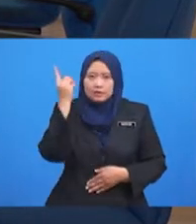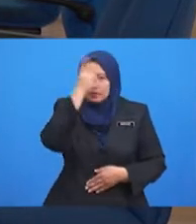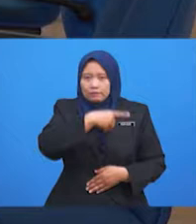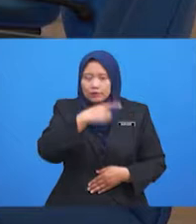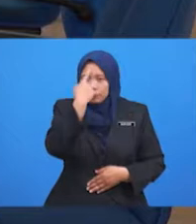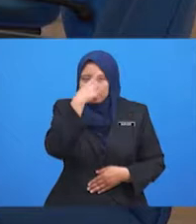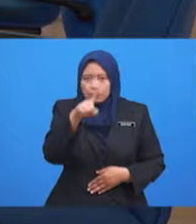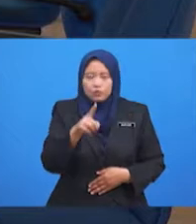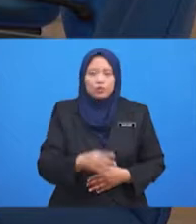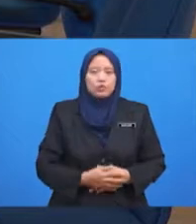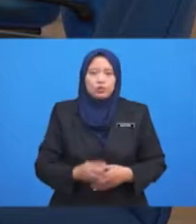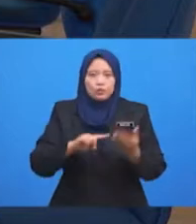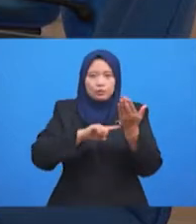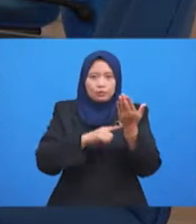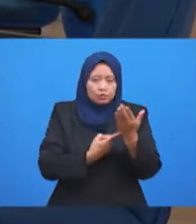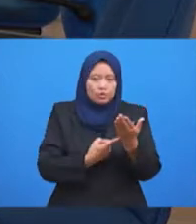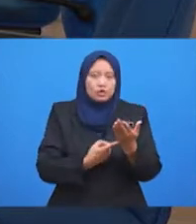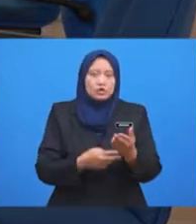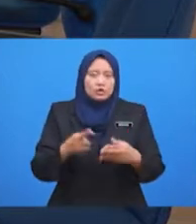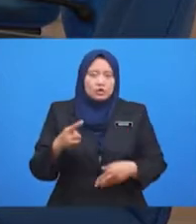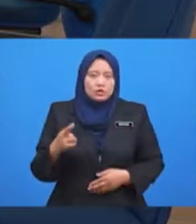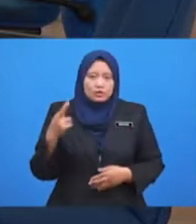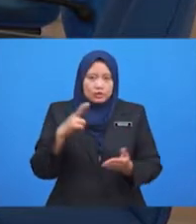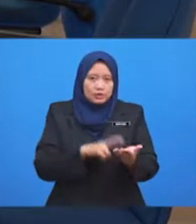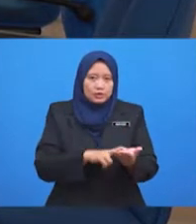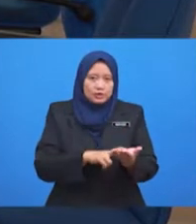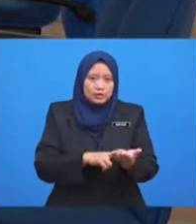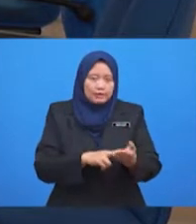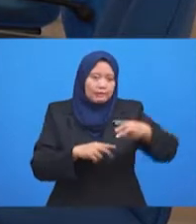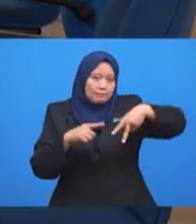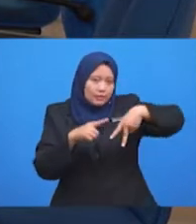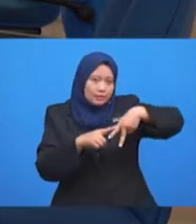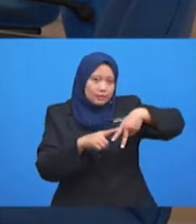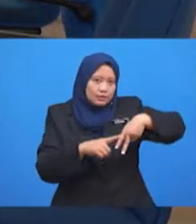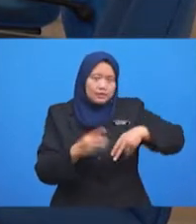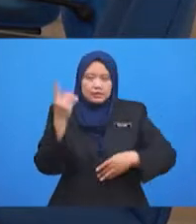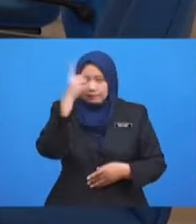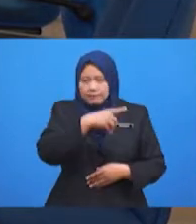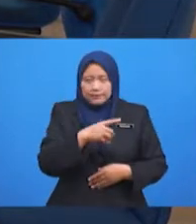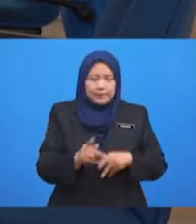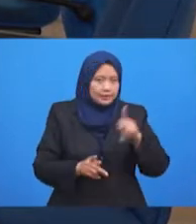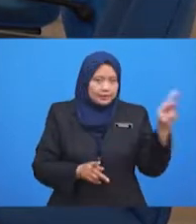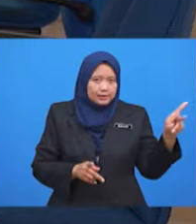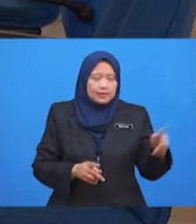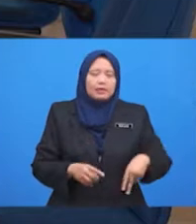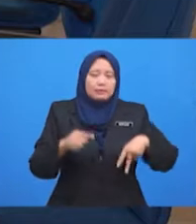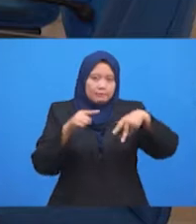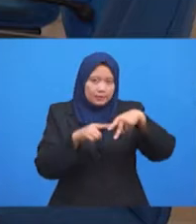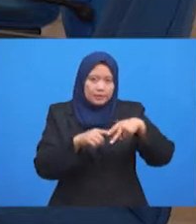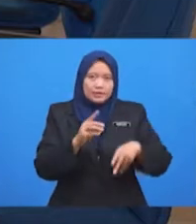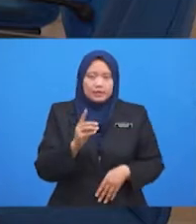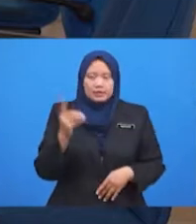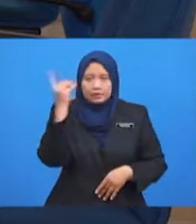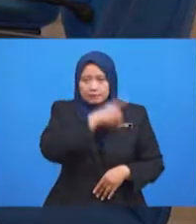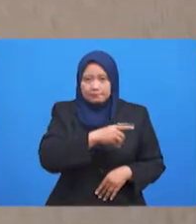memulakan rawatan pada bahagian paha hadapan kiri paha hadapan kanan, lengan kiri